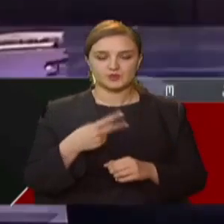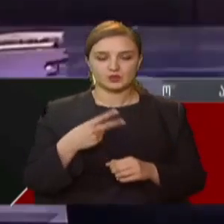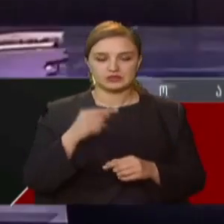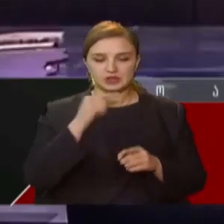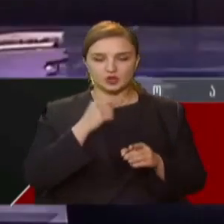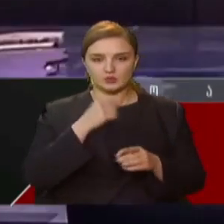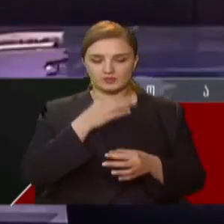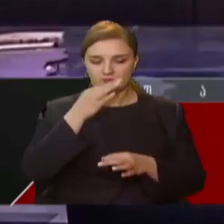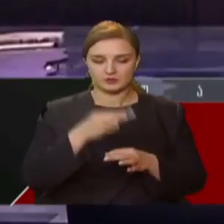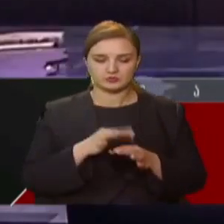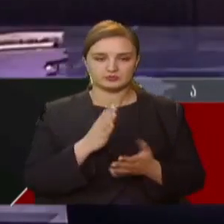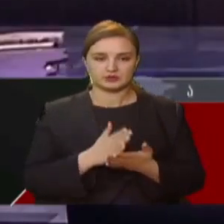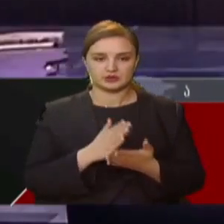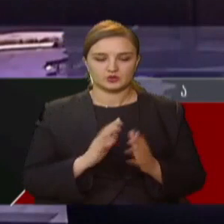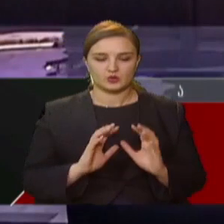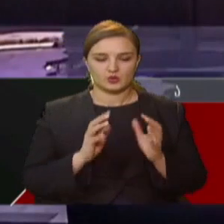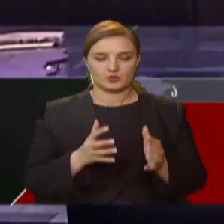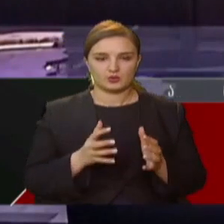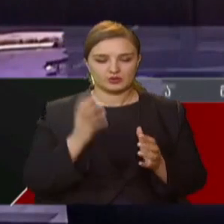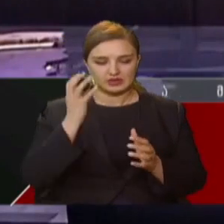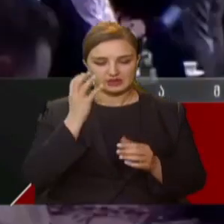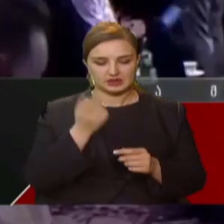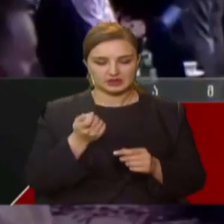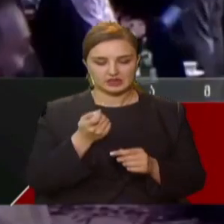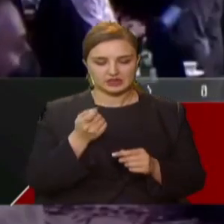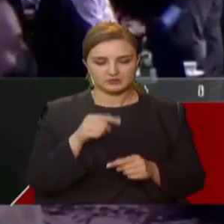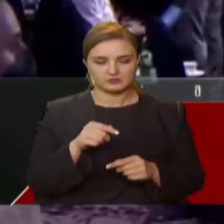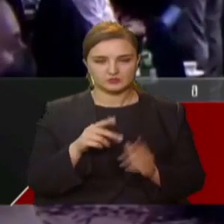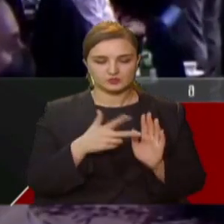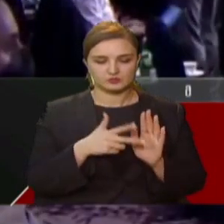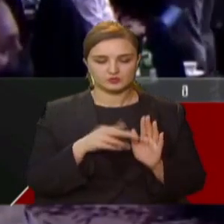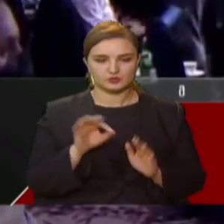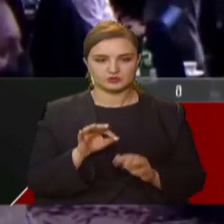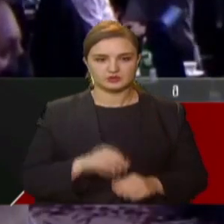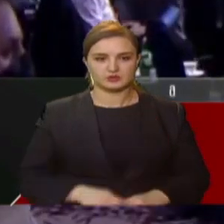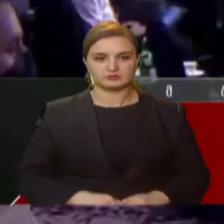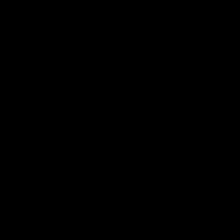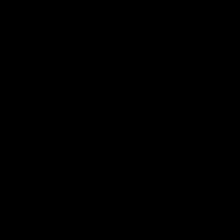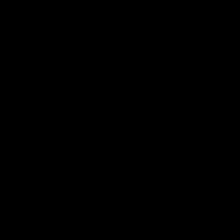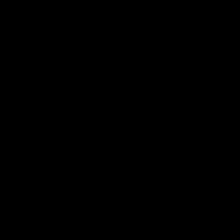ekonomika pasughis mgebelia globaluri nakhshirojangis emisiebis 80%-ze.